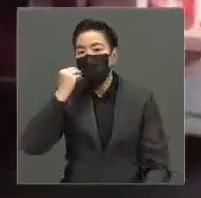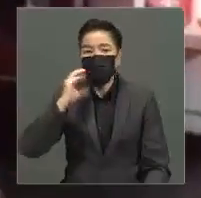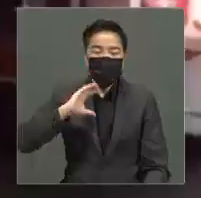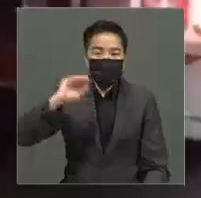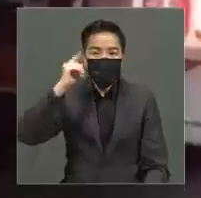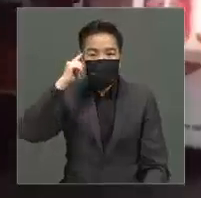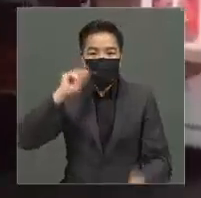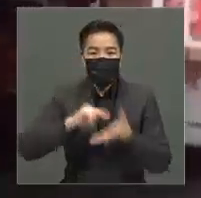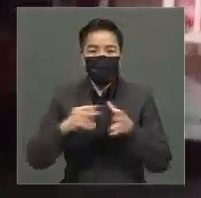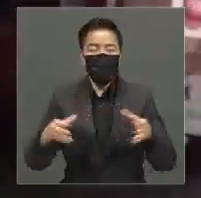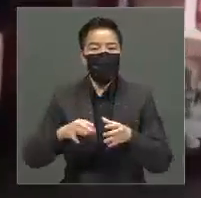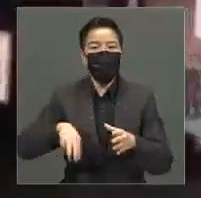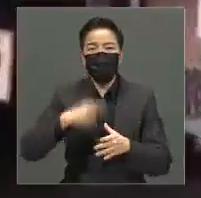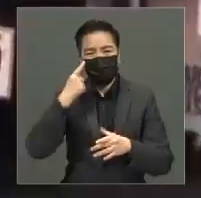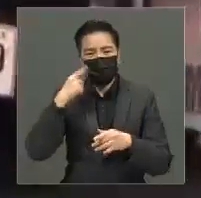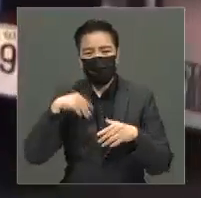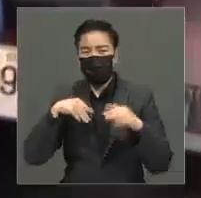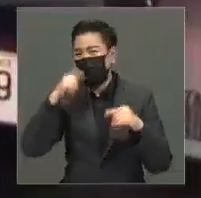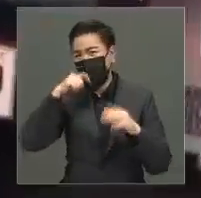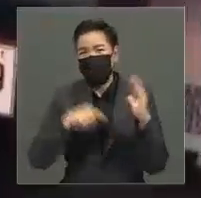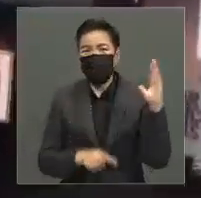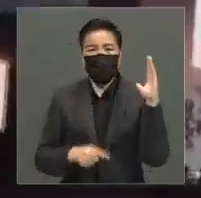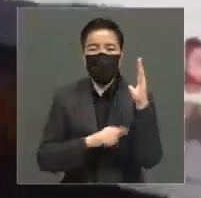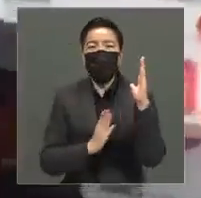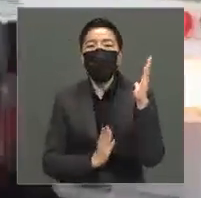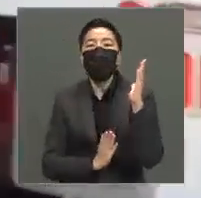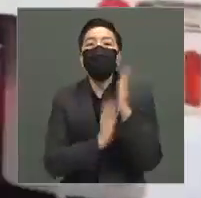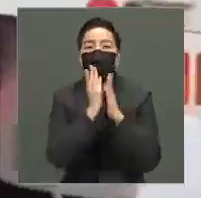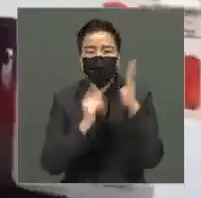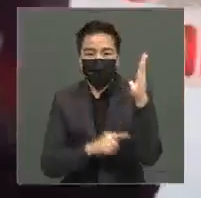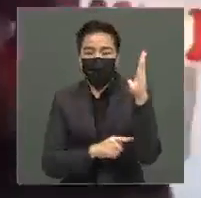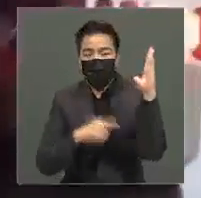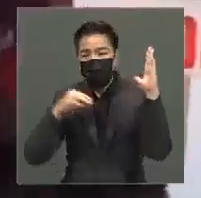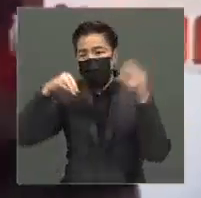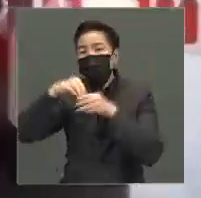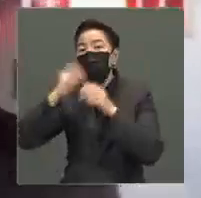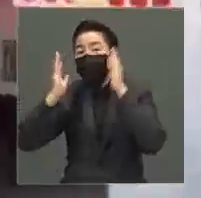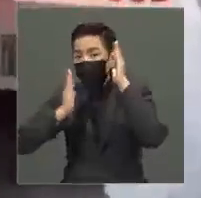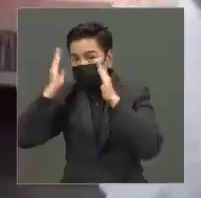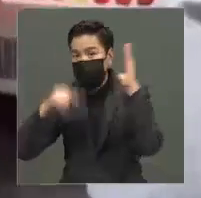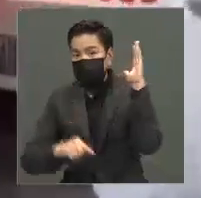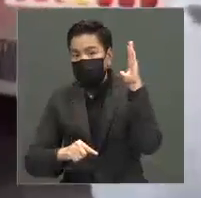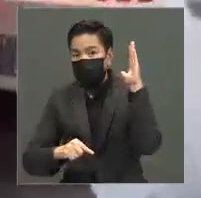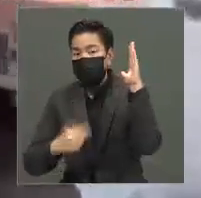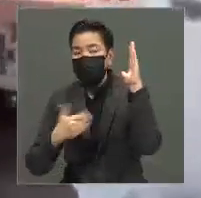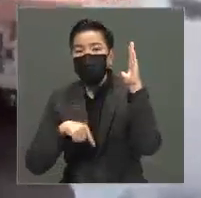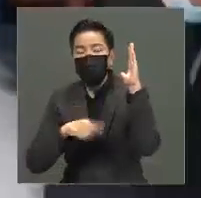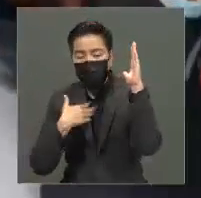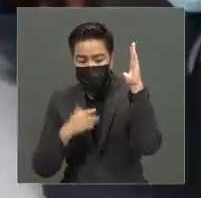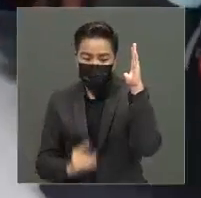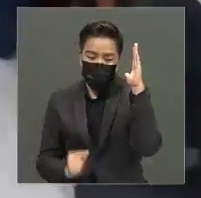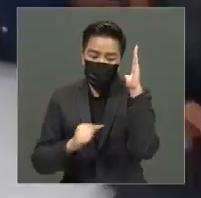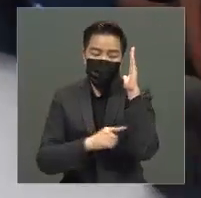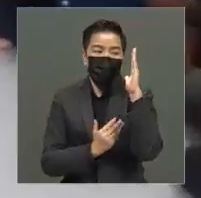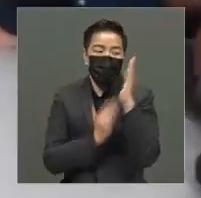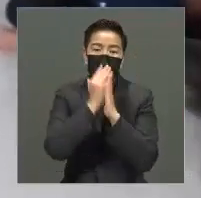ไปคือแรงงานกลุ่มนี้เขาบอกว่าไม่ได้ตั้งใจจะมาเมืองไทยแต่จะใช้ไทยเนี่ยเป็นช่องทางผ่านเฉยเพราะจริงๆแล้วเนี่ยทำงานอยู่ที่ปีนังนั่นเองน